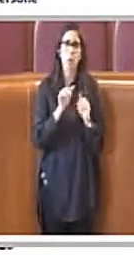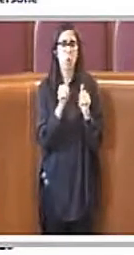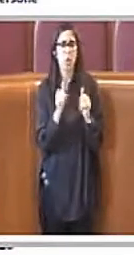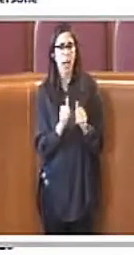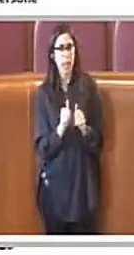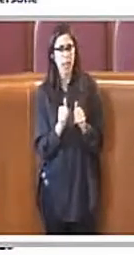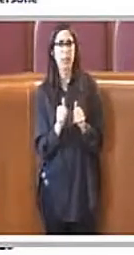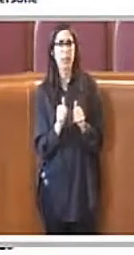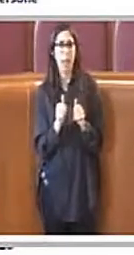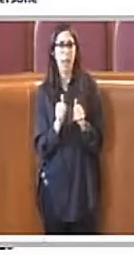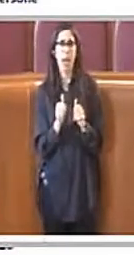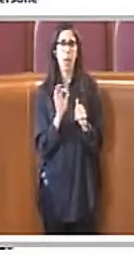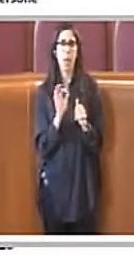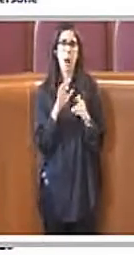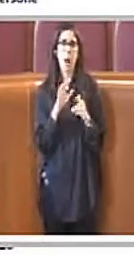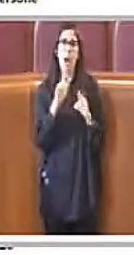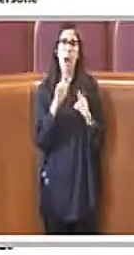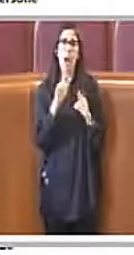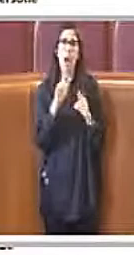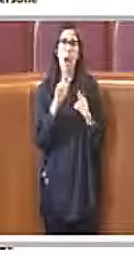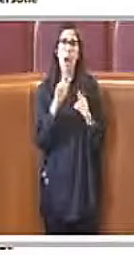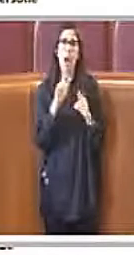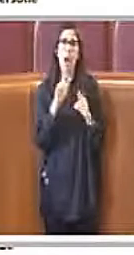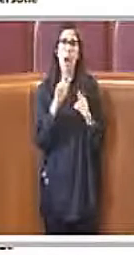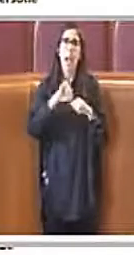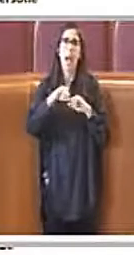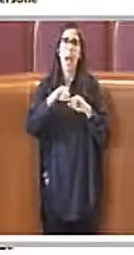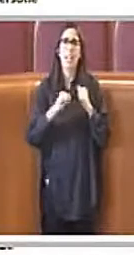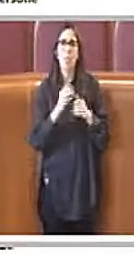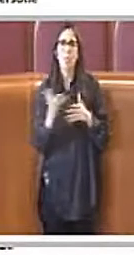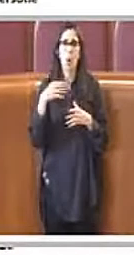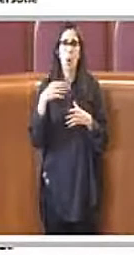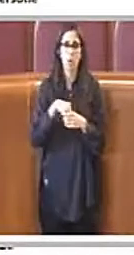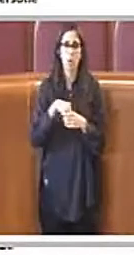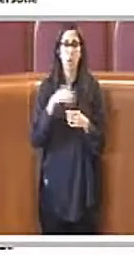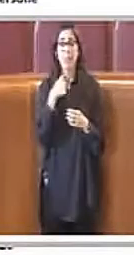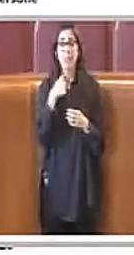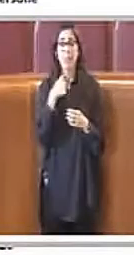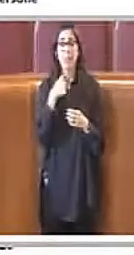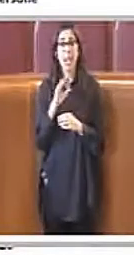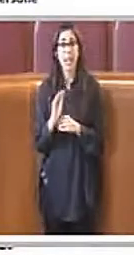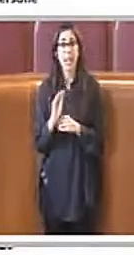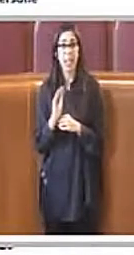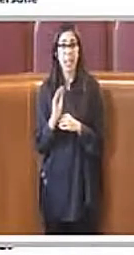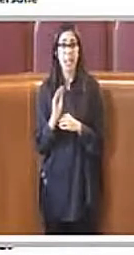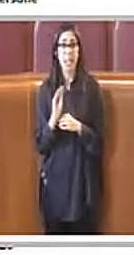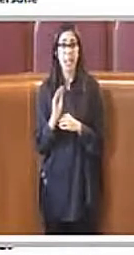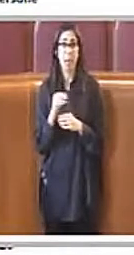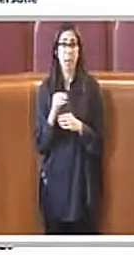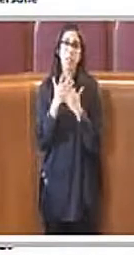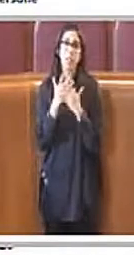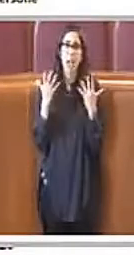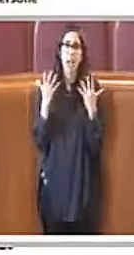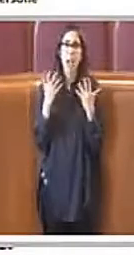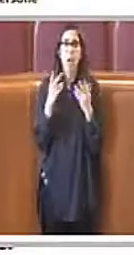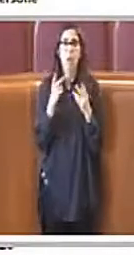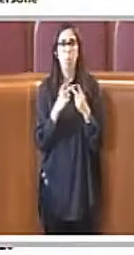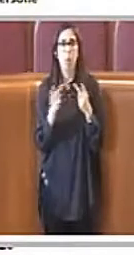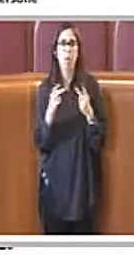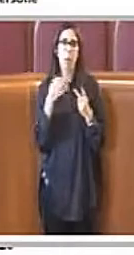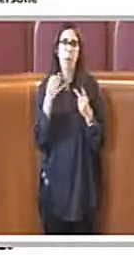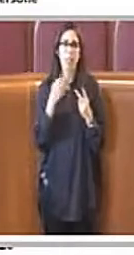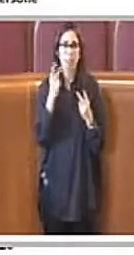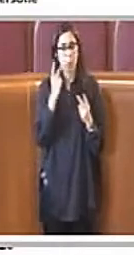come modo e atteggiamento di coinvolgimento. Quindi la mia richiesta è ovviamente cerchiamo di restare sul merito